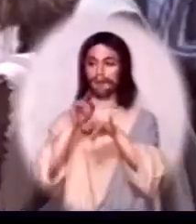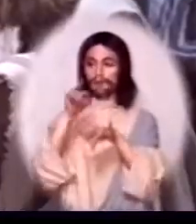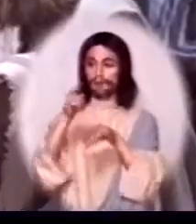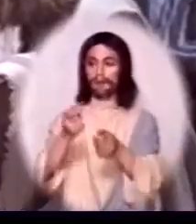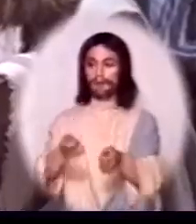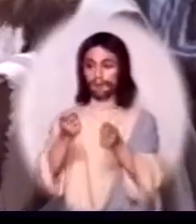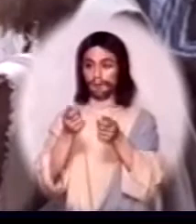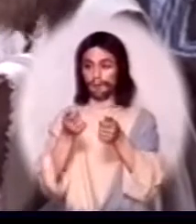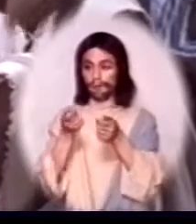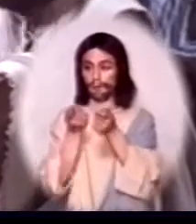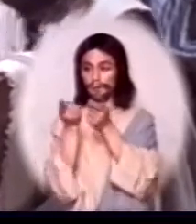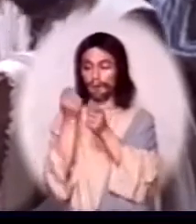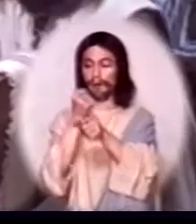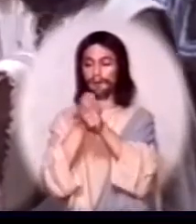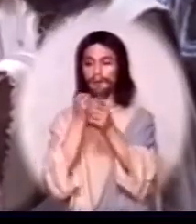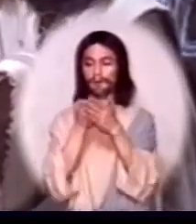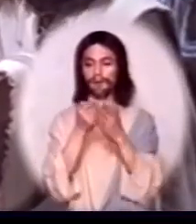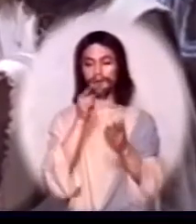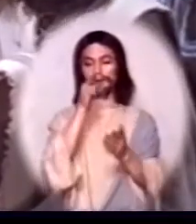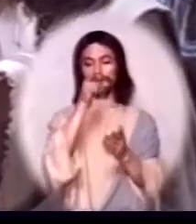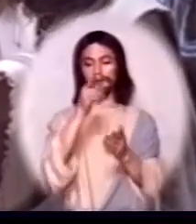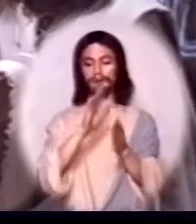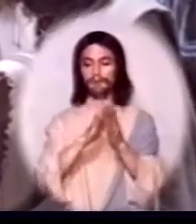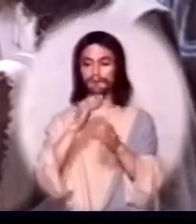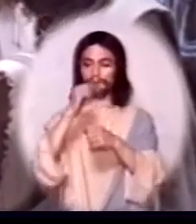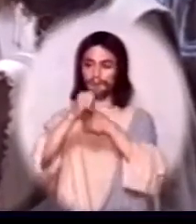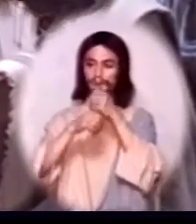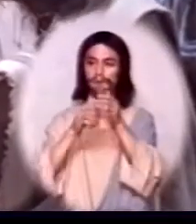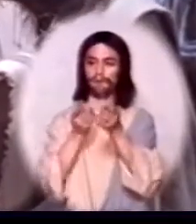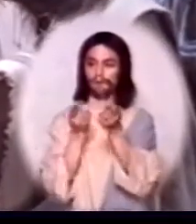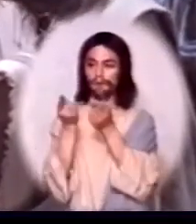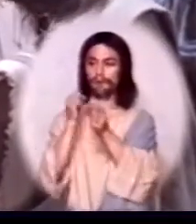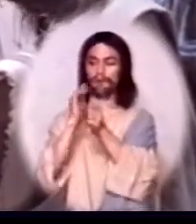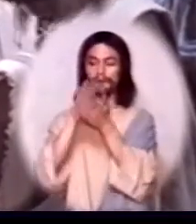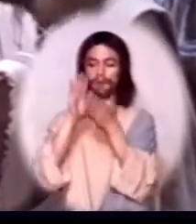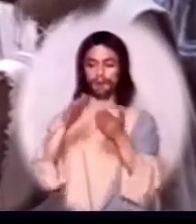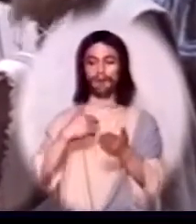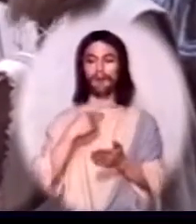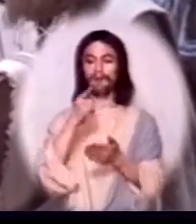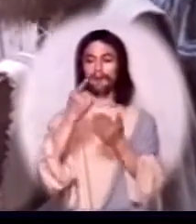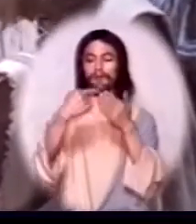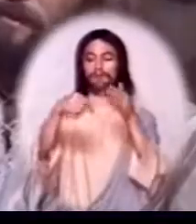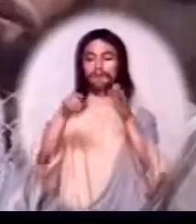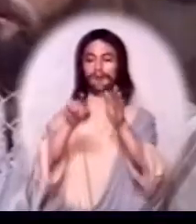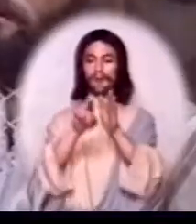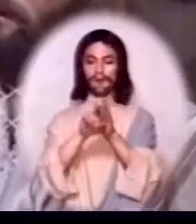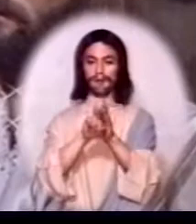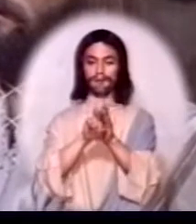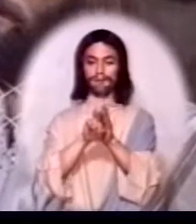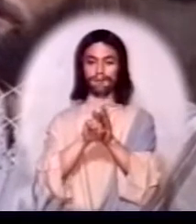사탄이 이제는 키로 밀을 까부르듯이 너를 제멋대로 다루게 되었구나. 그러나 내가 너를 위해